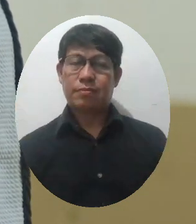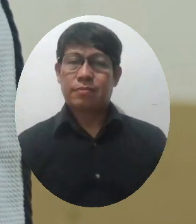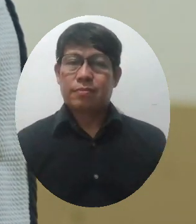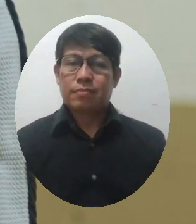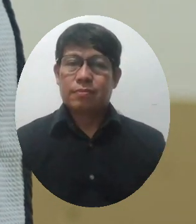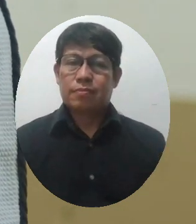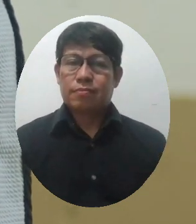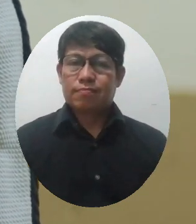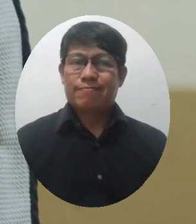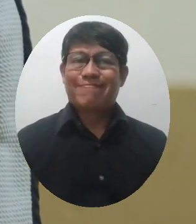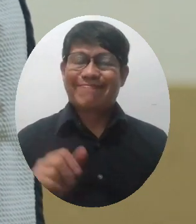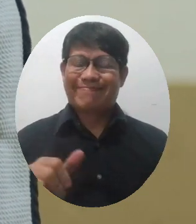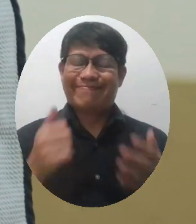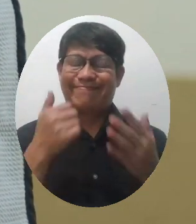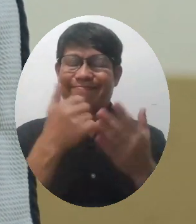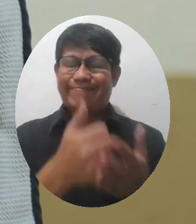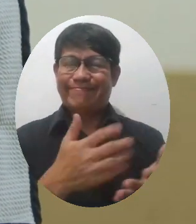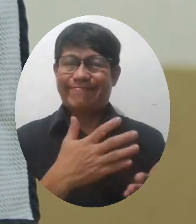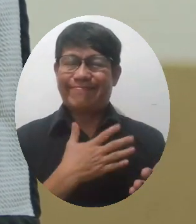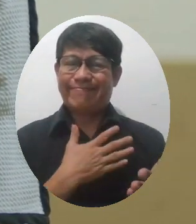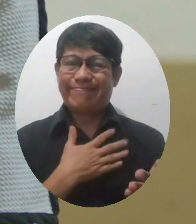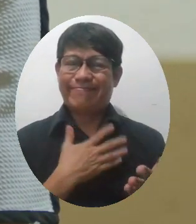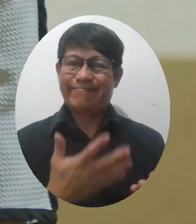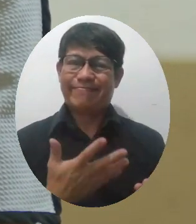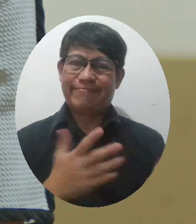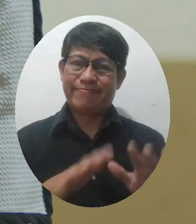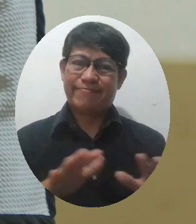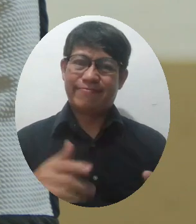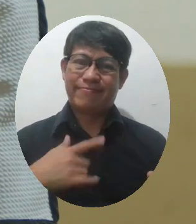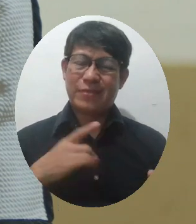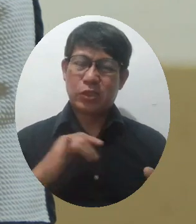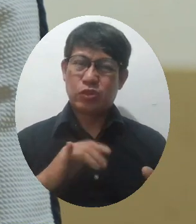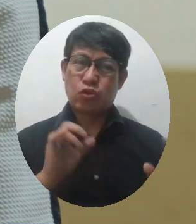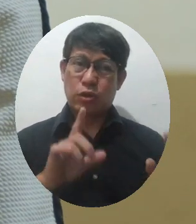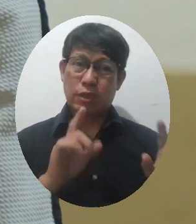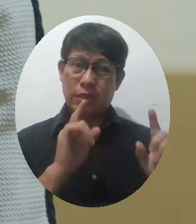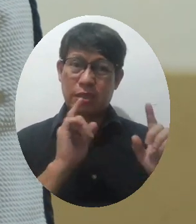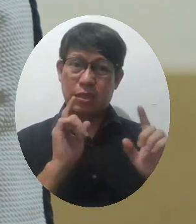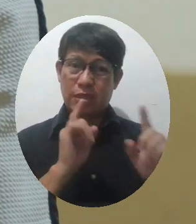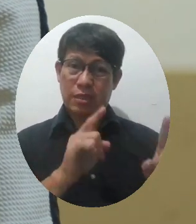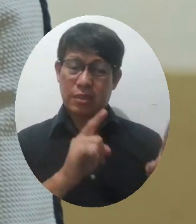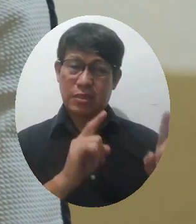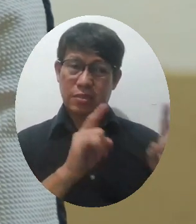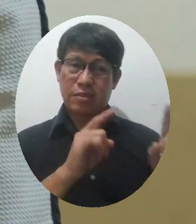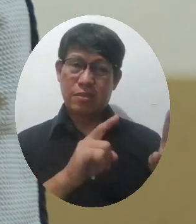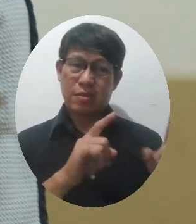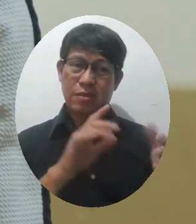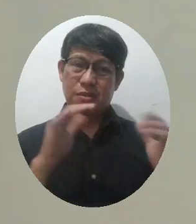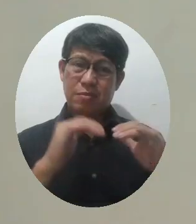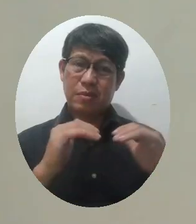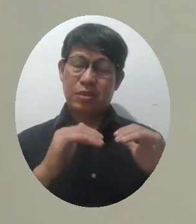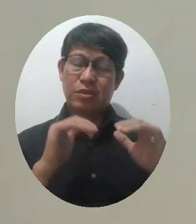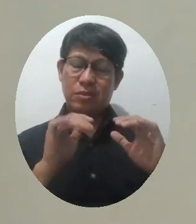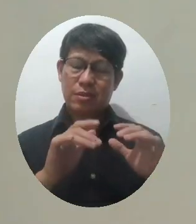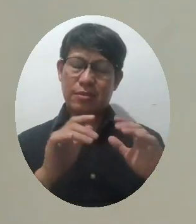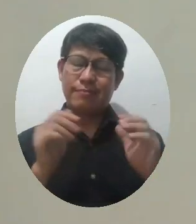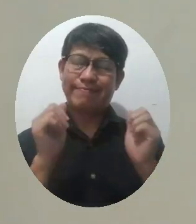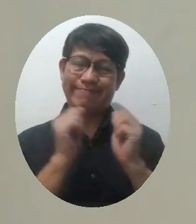ganun. Maanaan ko na yung mga anak ko, tulad niya mag-attend-attend sa mga meeting, masasamahan ko na sila,